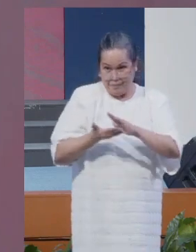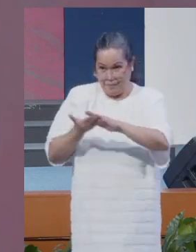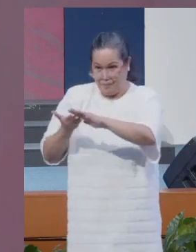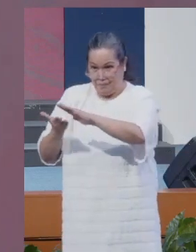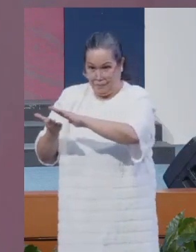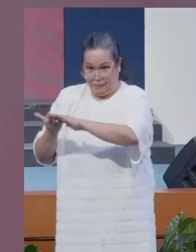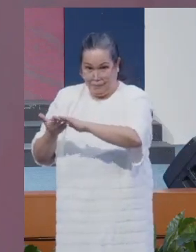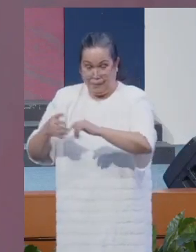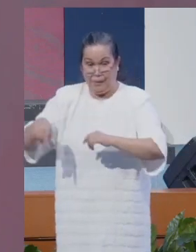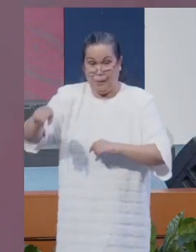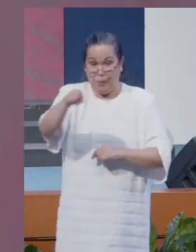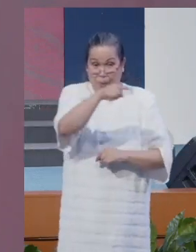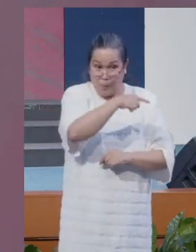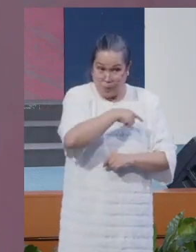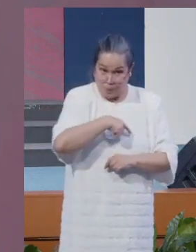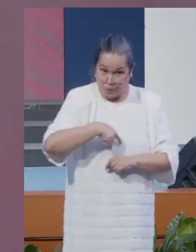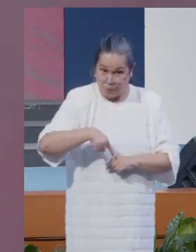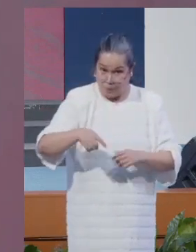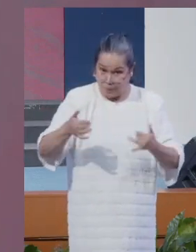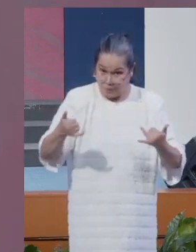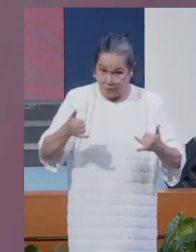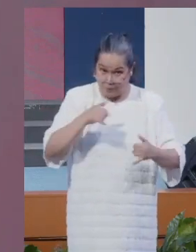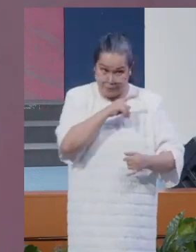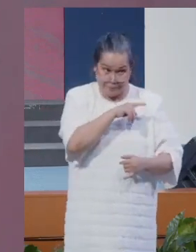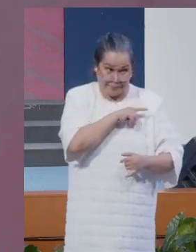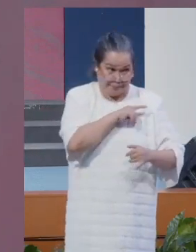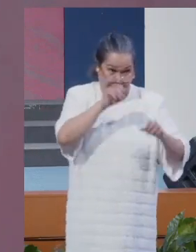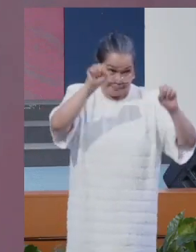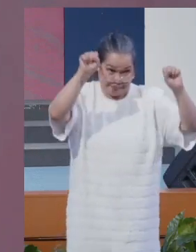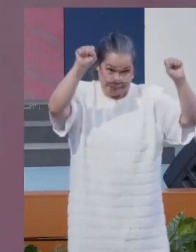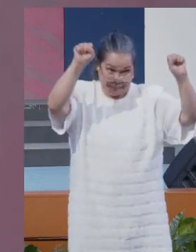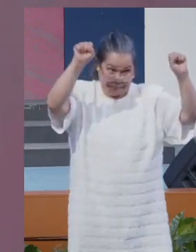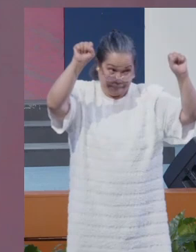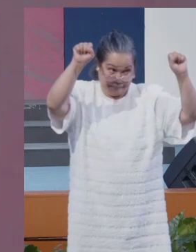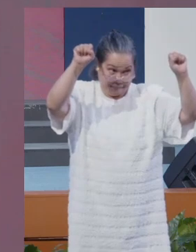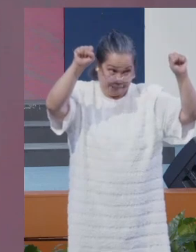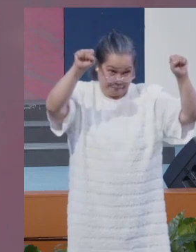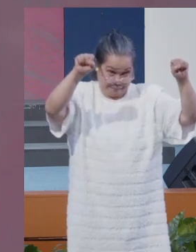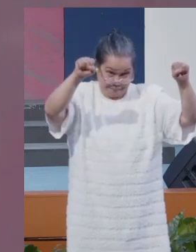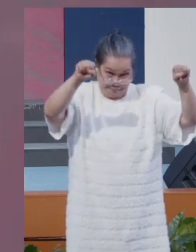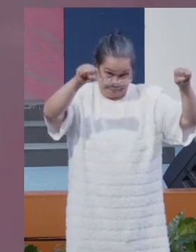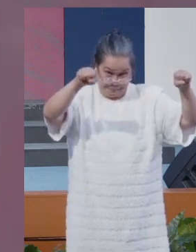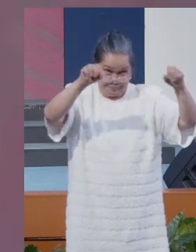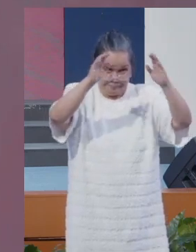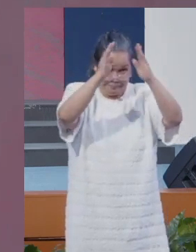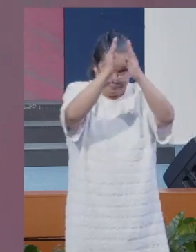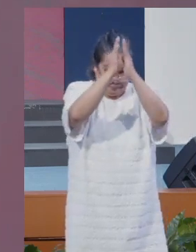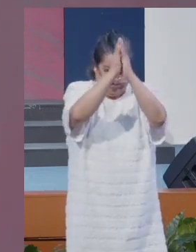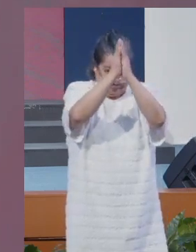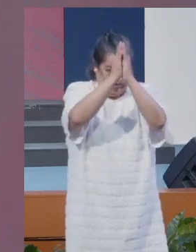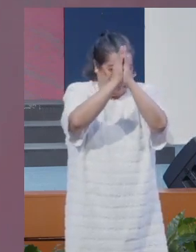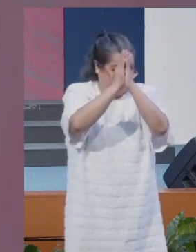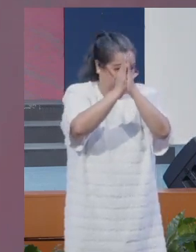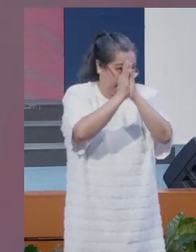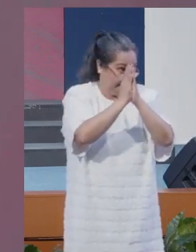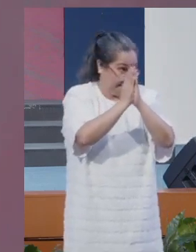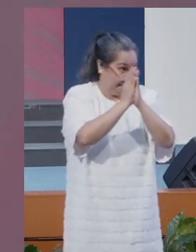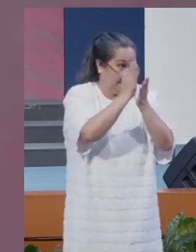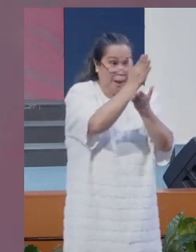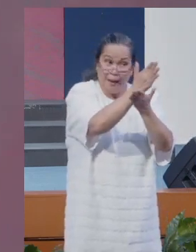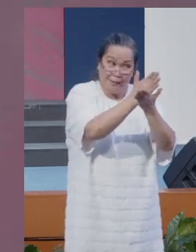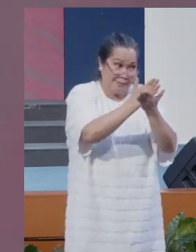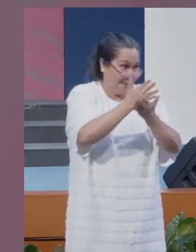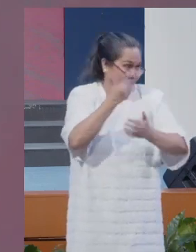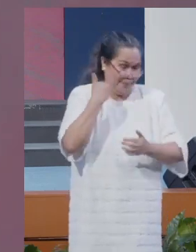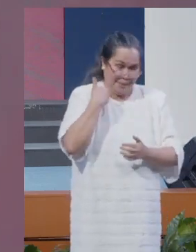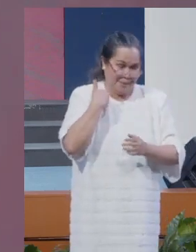So habang tayo ay nasa isang personal silent prayer, yung iba sa inyo na hindi pa